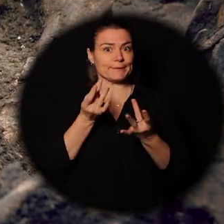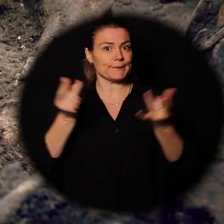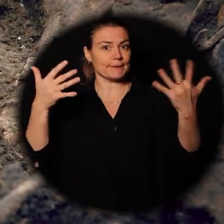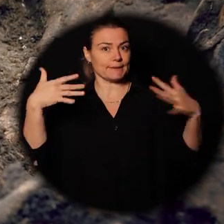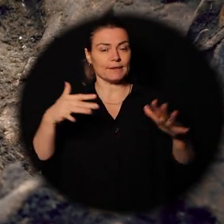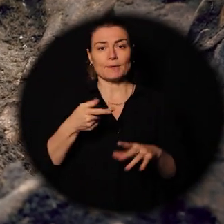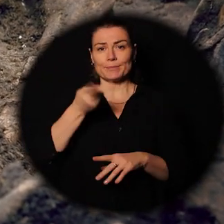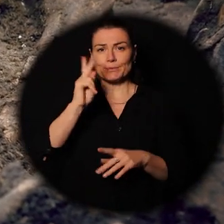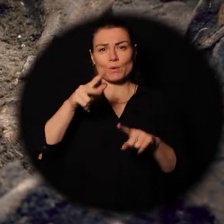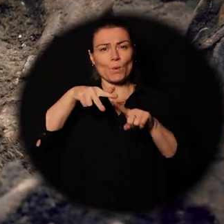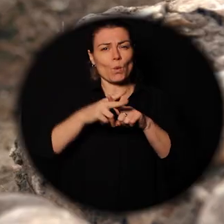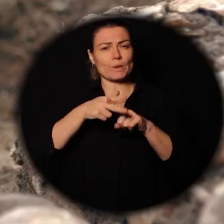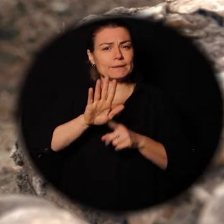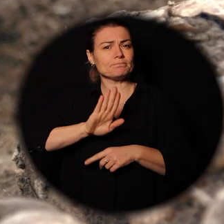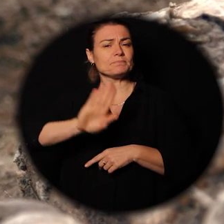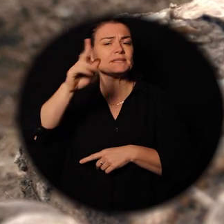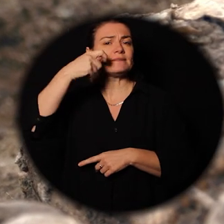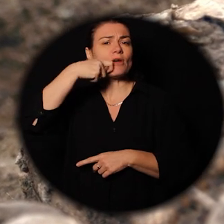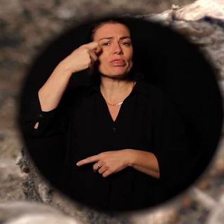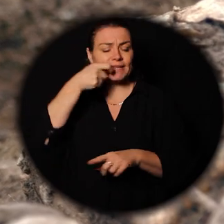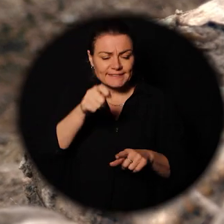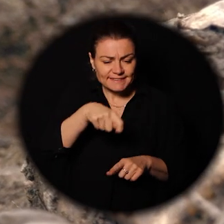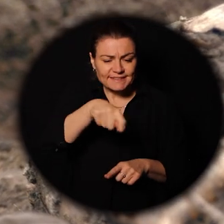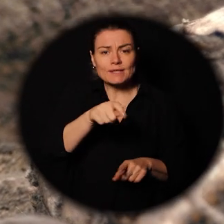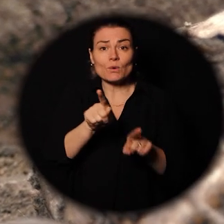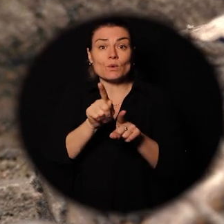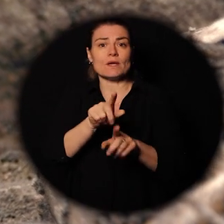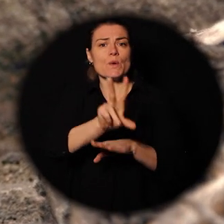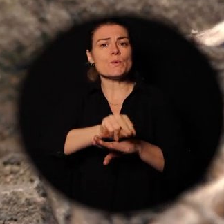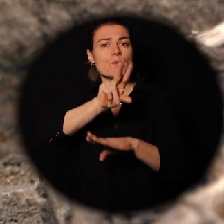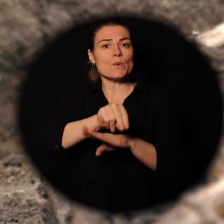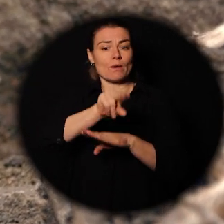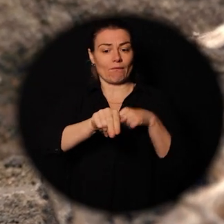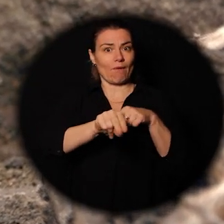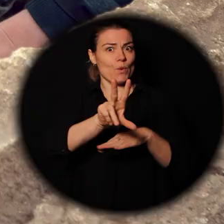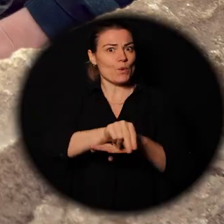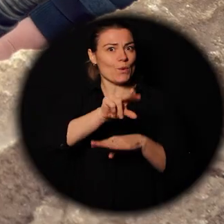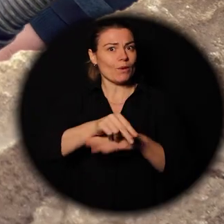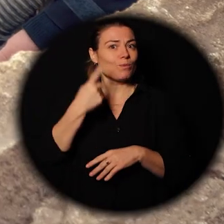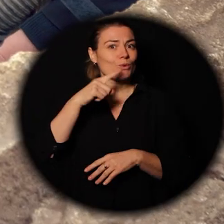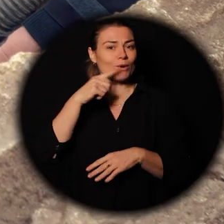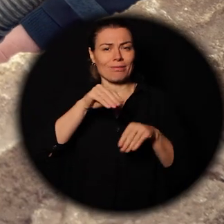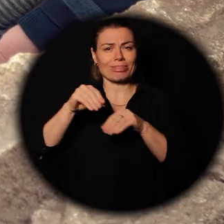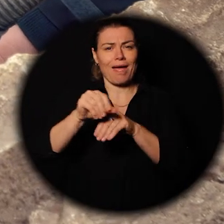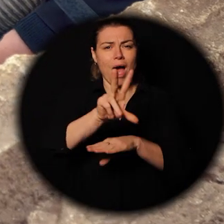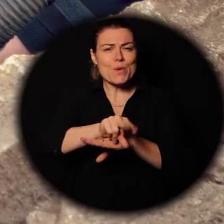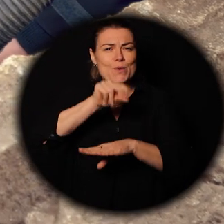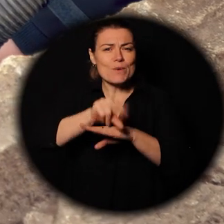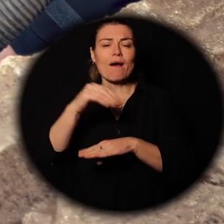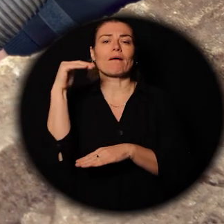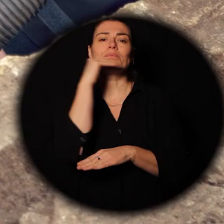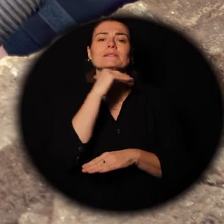également l'aspirateur, qui permet en fait d'aspirer le sédiment plus rapidement, surtout quand on a des fosses quand même